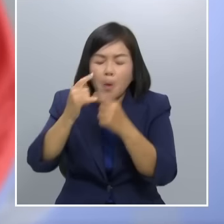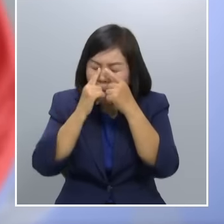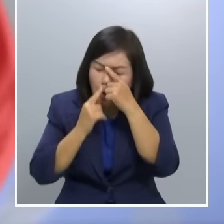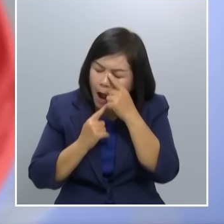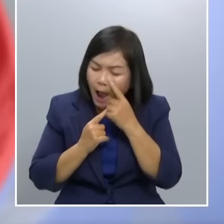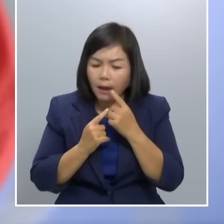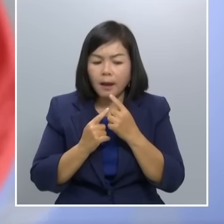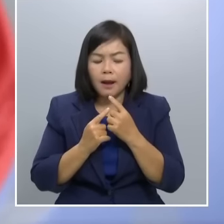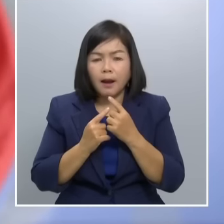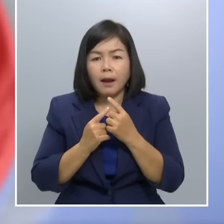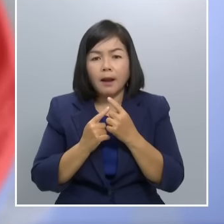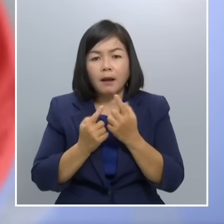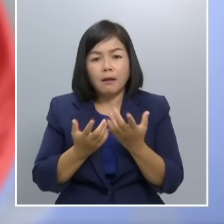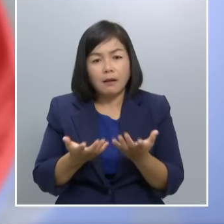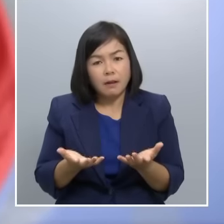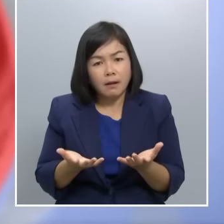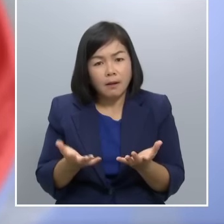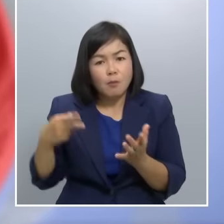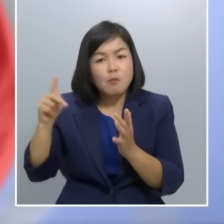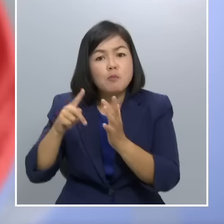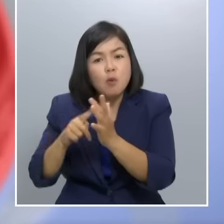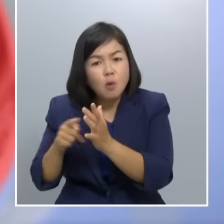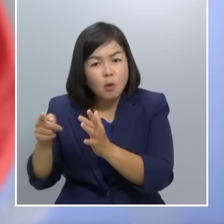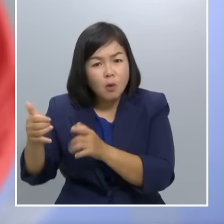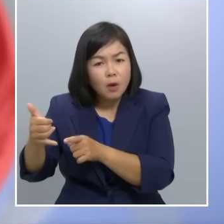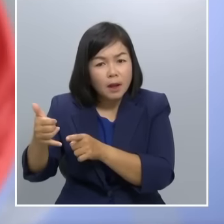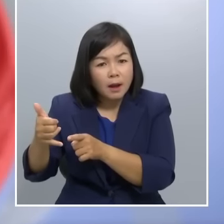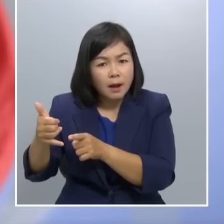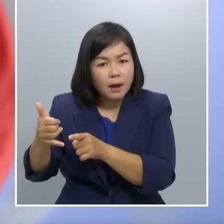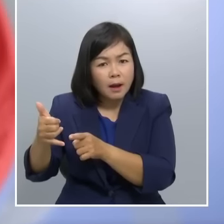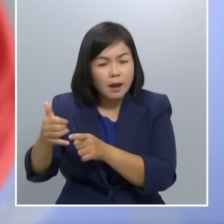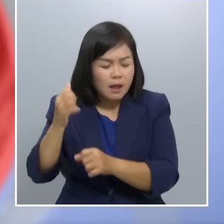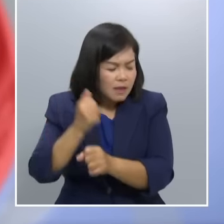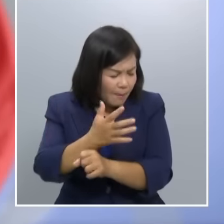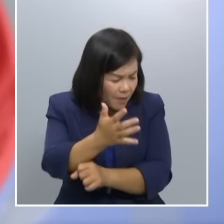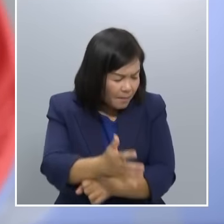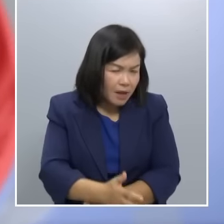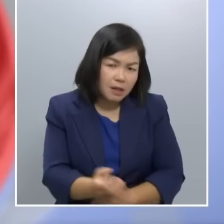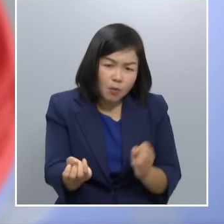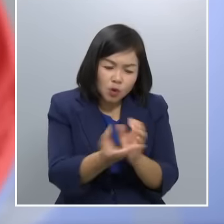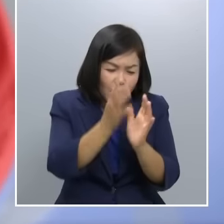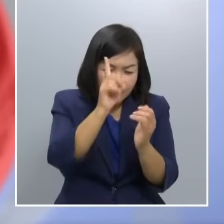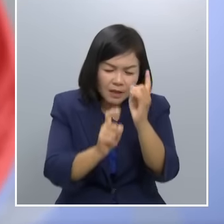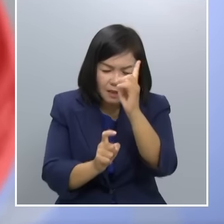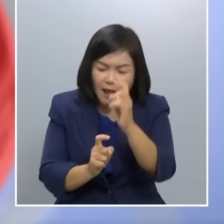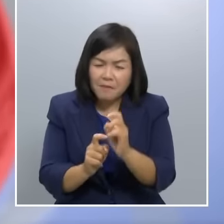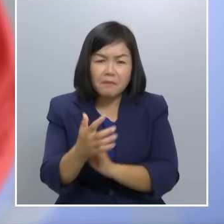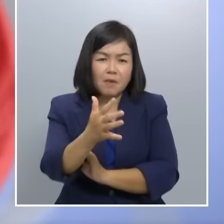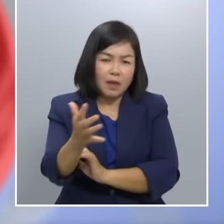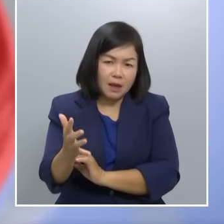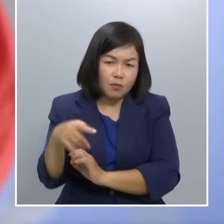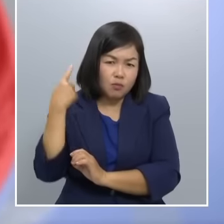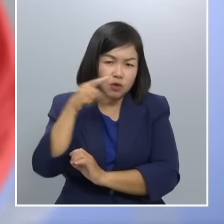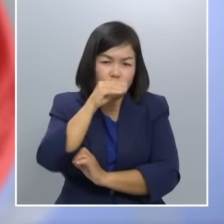พรากอ่าอืเนี่ยนะบอกโอหฉันไม่ได้ทำไม่ได้ฆ่าใครเลยอเนี่ย